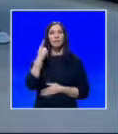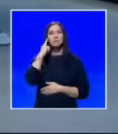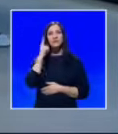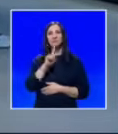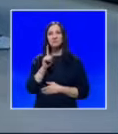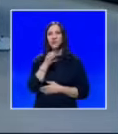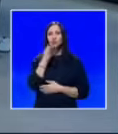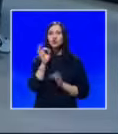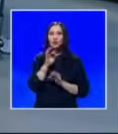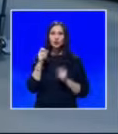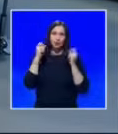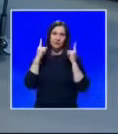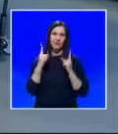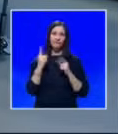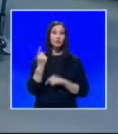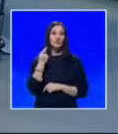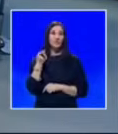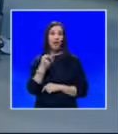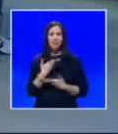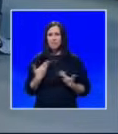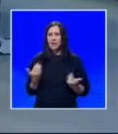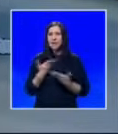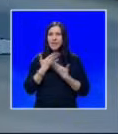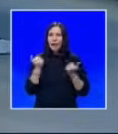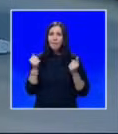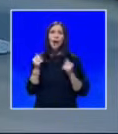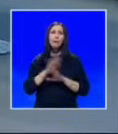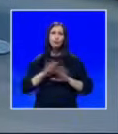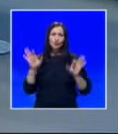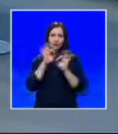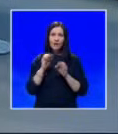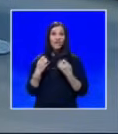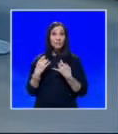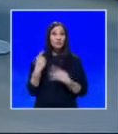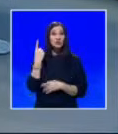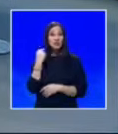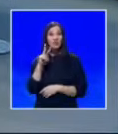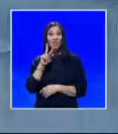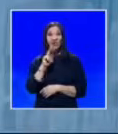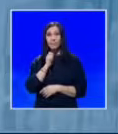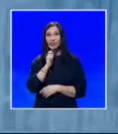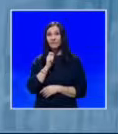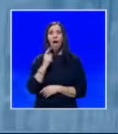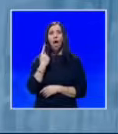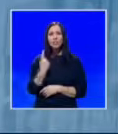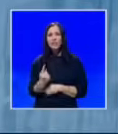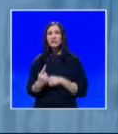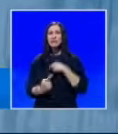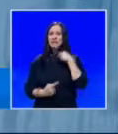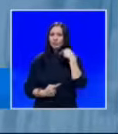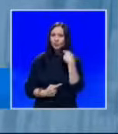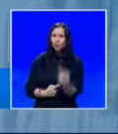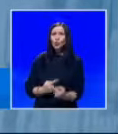не се случи нищо изненадващо. Освен това, ние нямаме абсолютно никаква информация. Вчерашните два брифинга, един след друг,